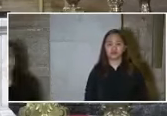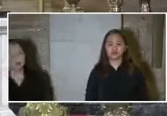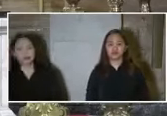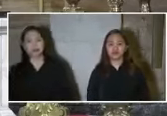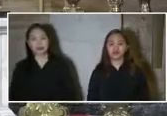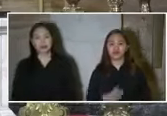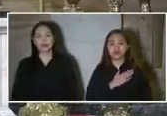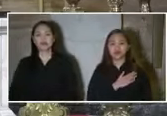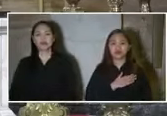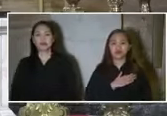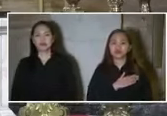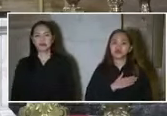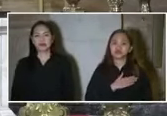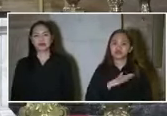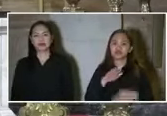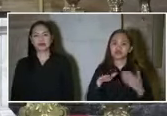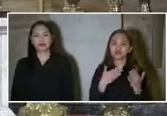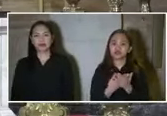Please all stand.